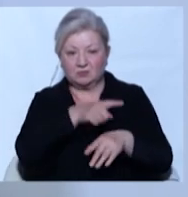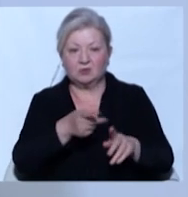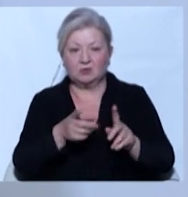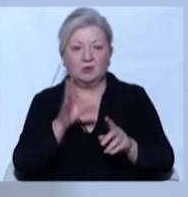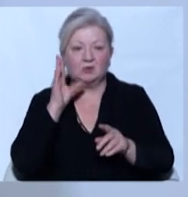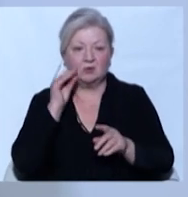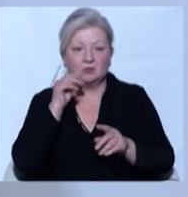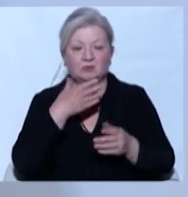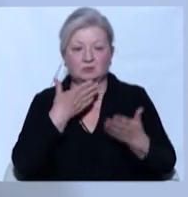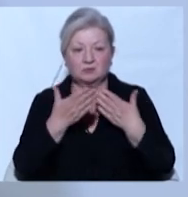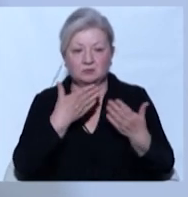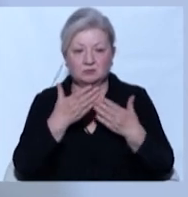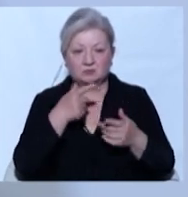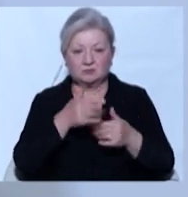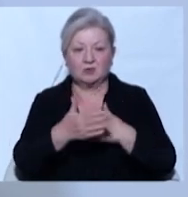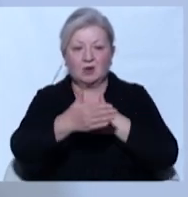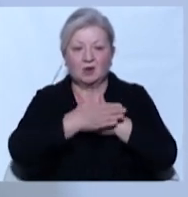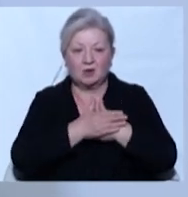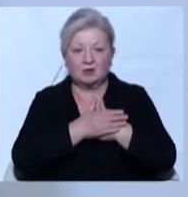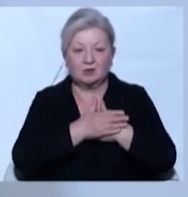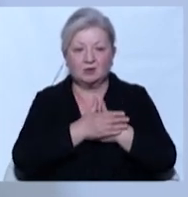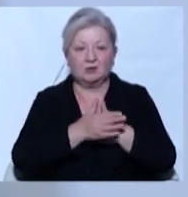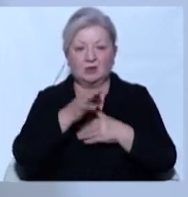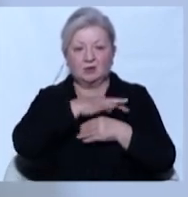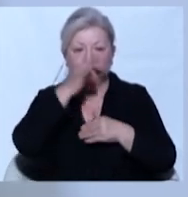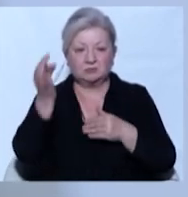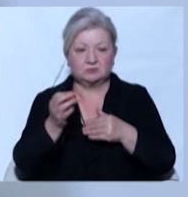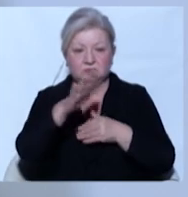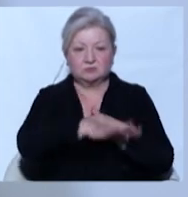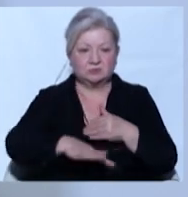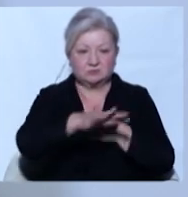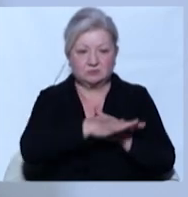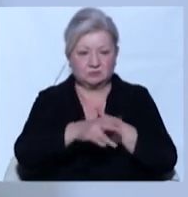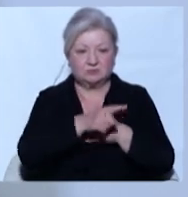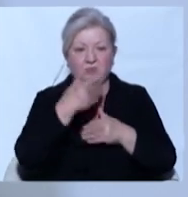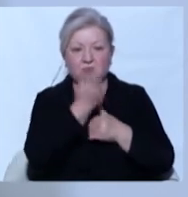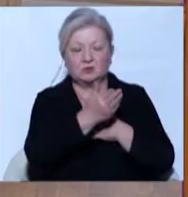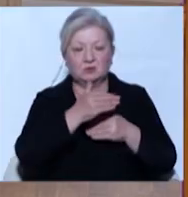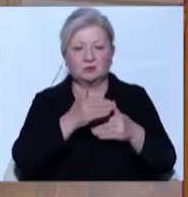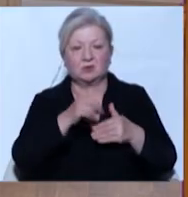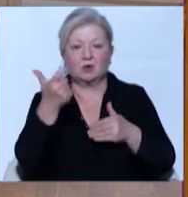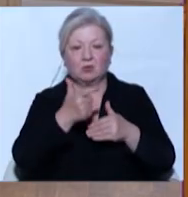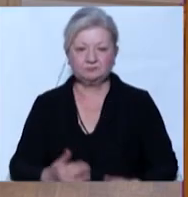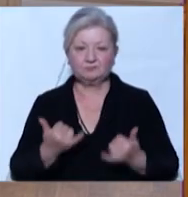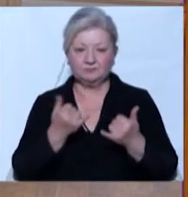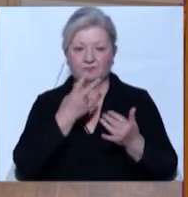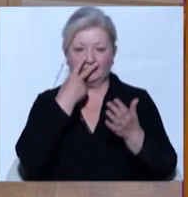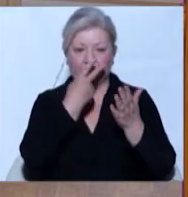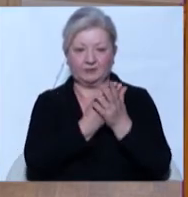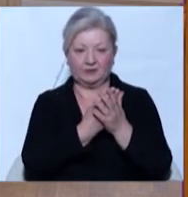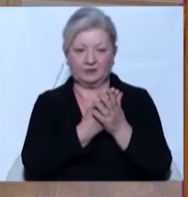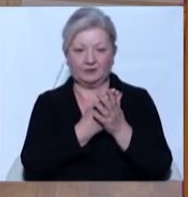როდესაც საუბრობთ ახლო აღმოსავლეთის რეგიონში და როდესაც საუბრობთ გაიხსენეთ ქვეყნების მეზოგეოგრაფიულ მდებარეობაზე. ახლა მე თქვენ